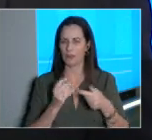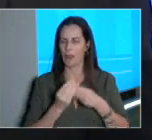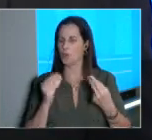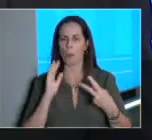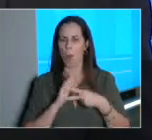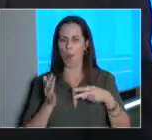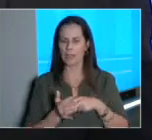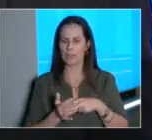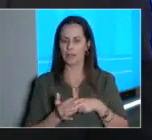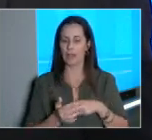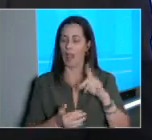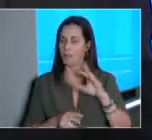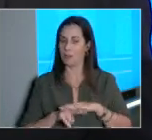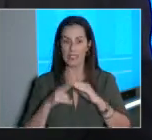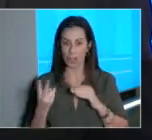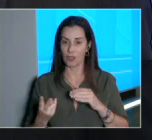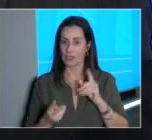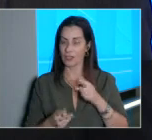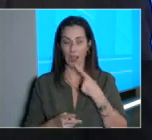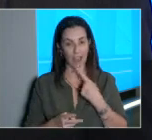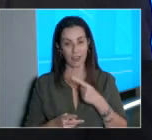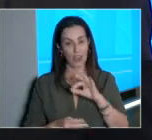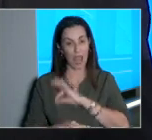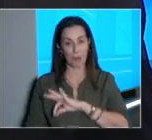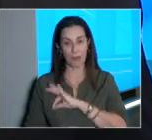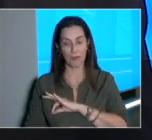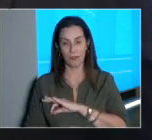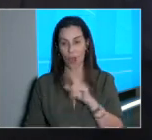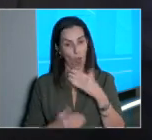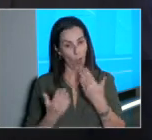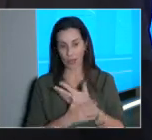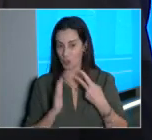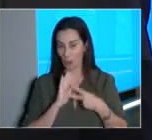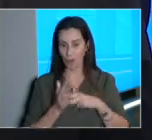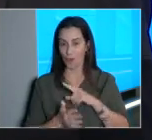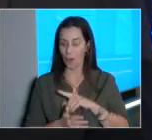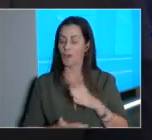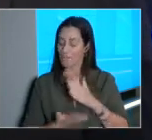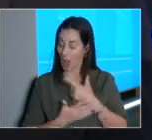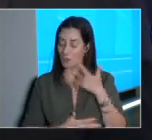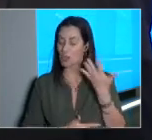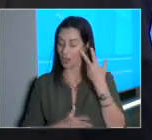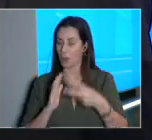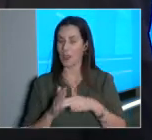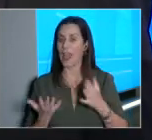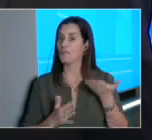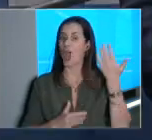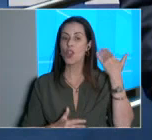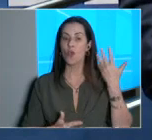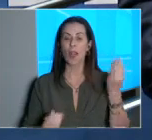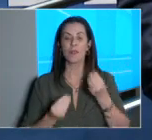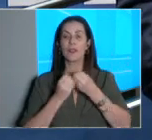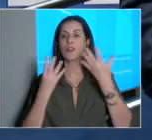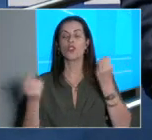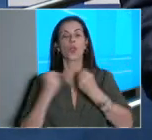פוליטי כזה. אבל מצד שני, צריך גם להגיד שאביגדור ליברמן לא חדש בזירה. הוא בשטח כבר די הרבה זמן, ואיפה היו כל אותם הנפלאות